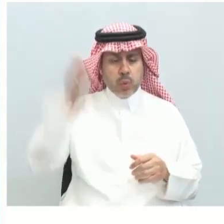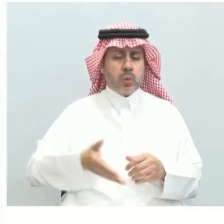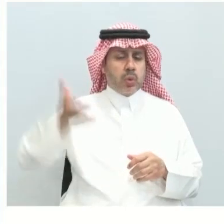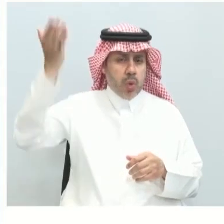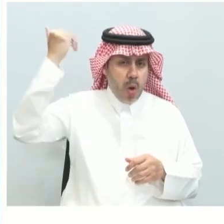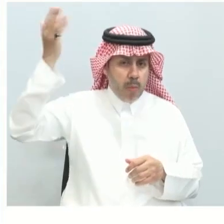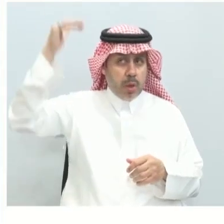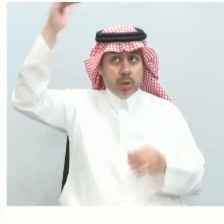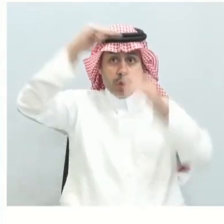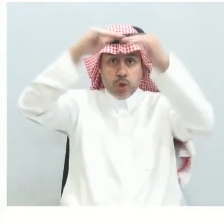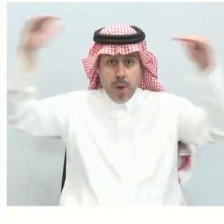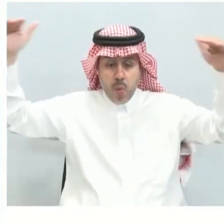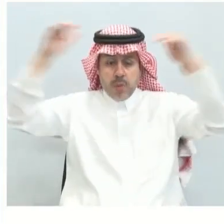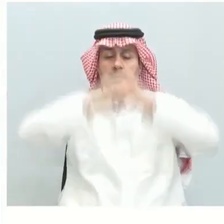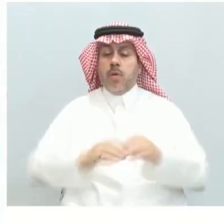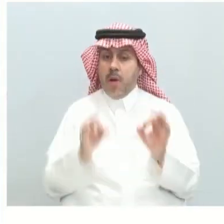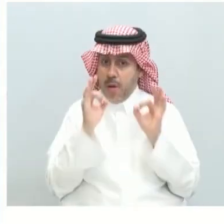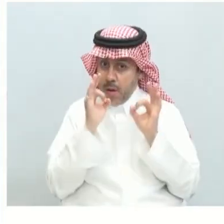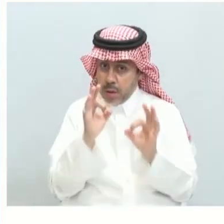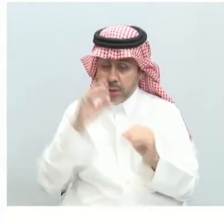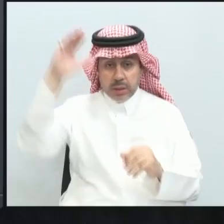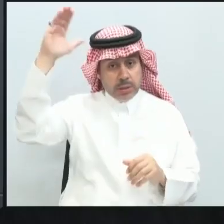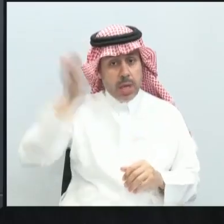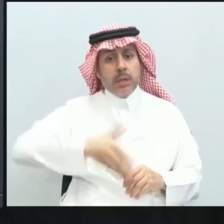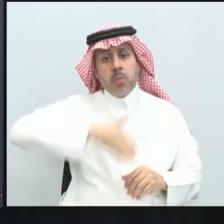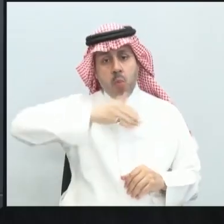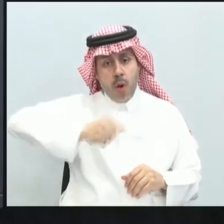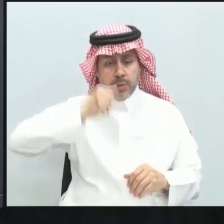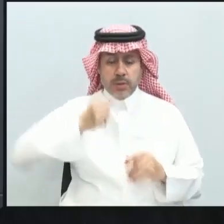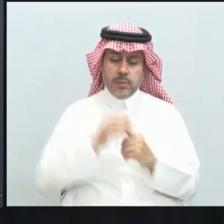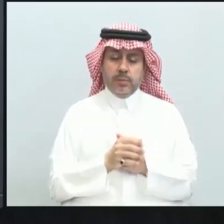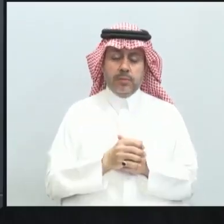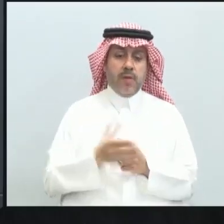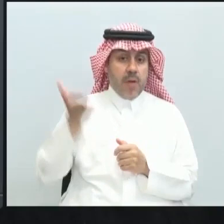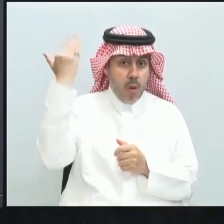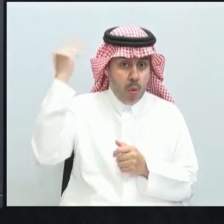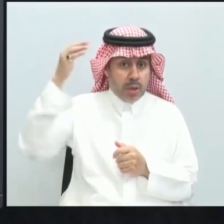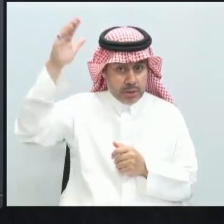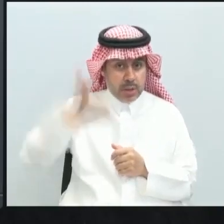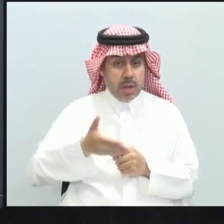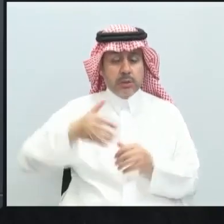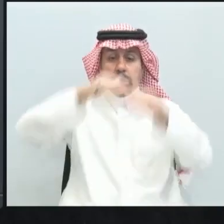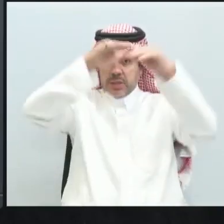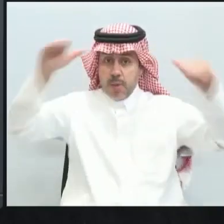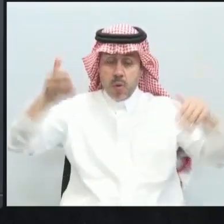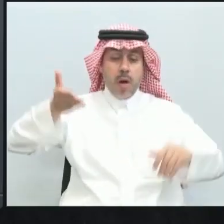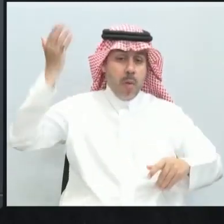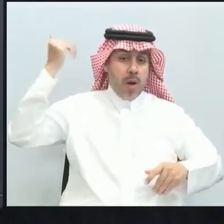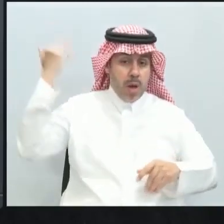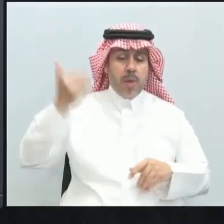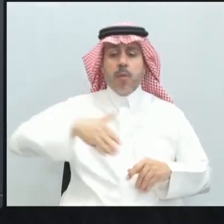السماويه وخاصه الاسلام هناك رسالات سابقه لرساله محمد صلى الله عليه وسلم